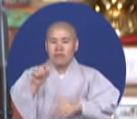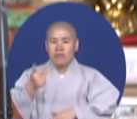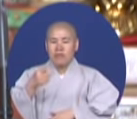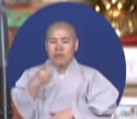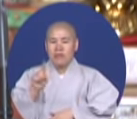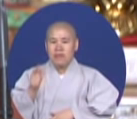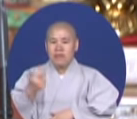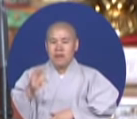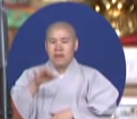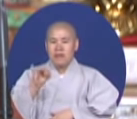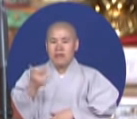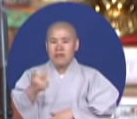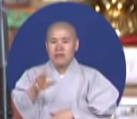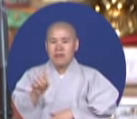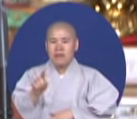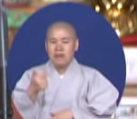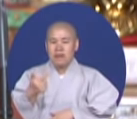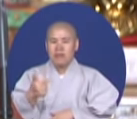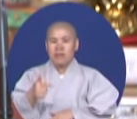건단입니다.